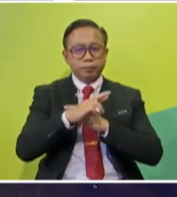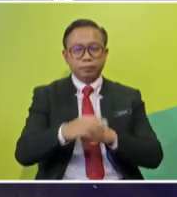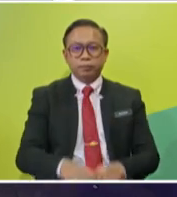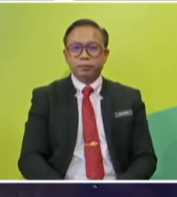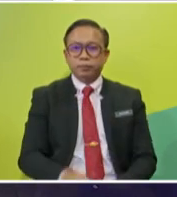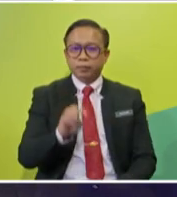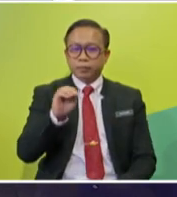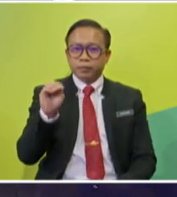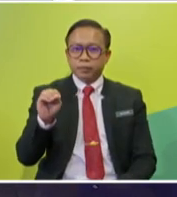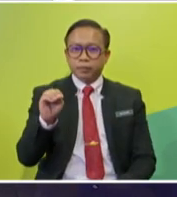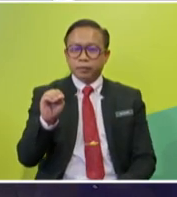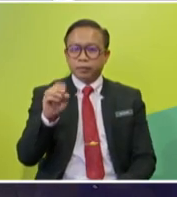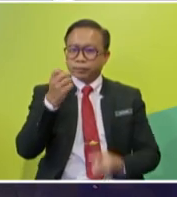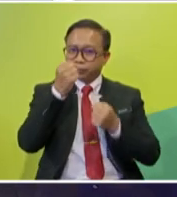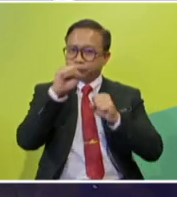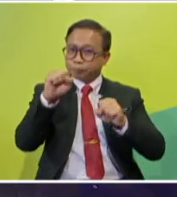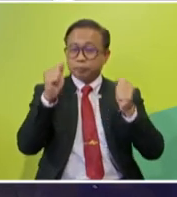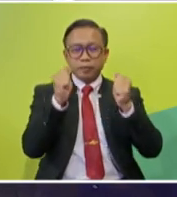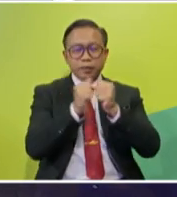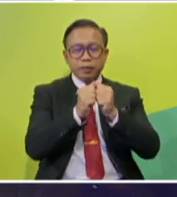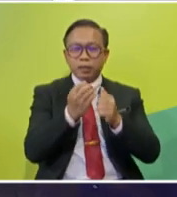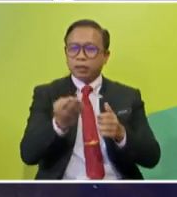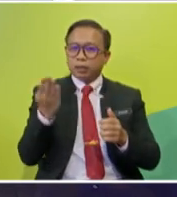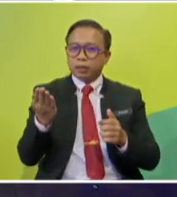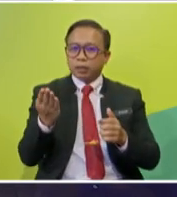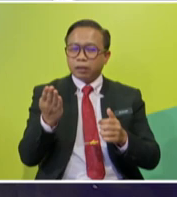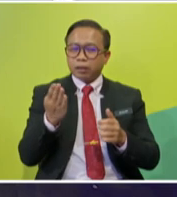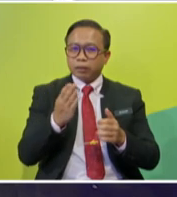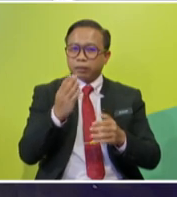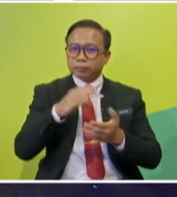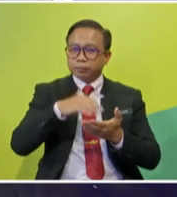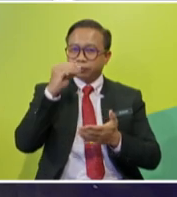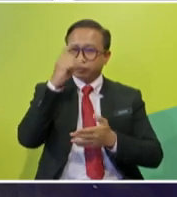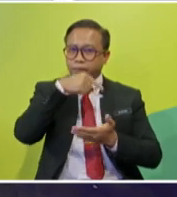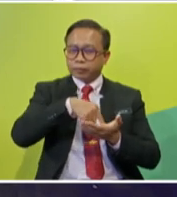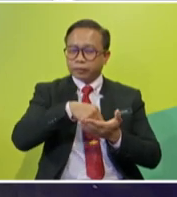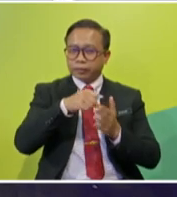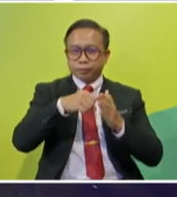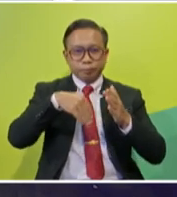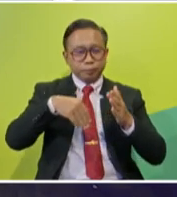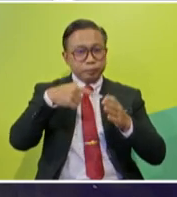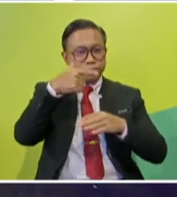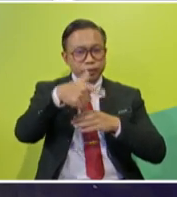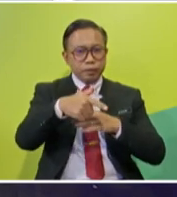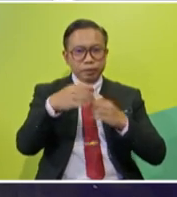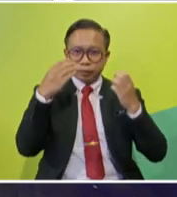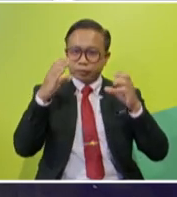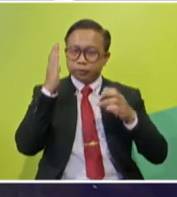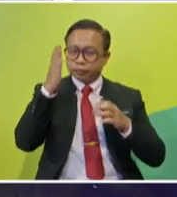murid-muri karena bersedia dengan bahan-bahan pembelajaran kita hari ini sobat selepas ini